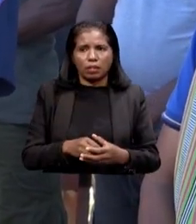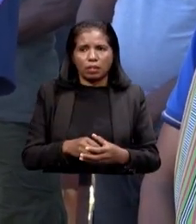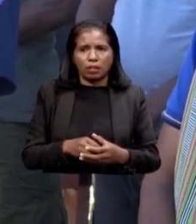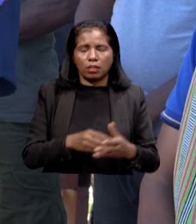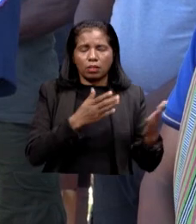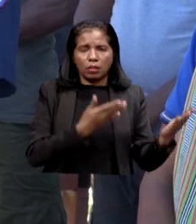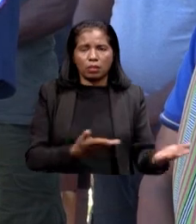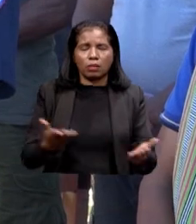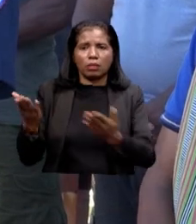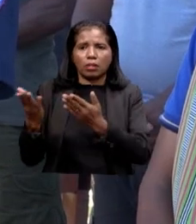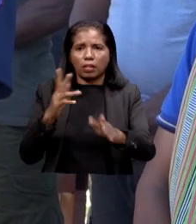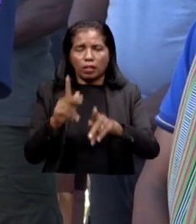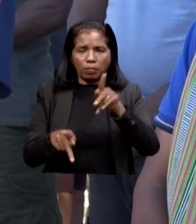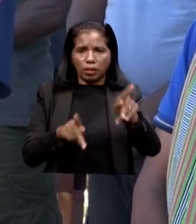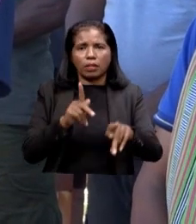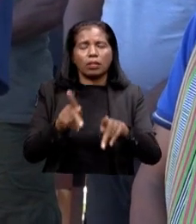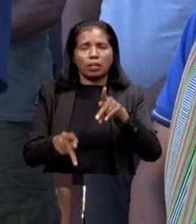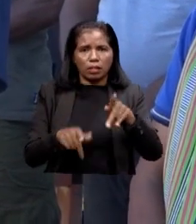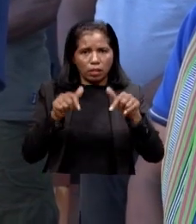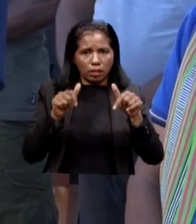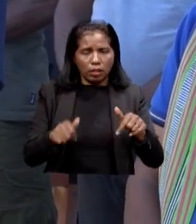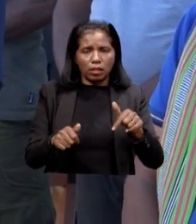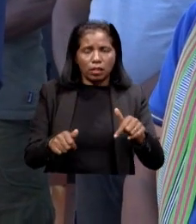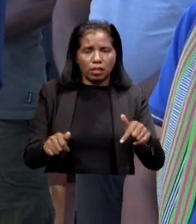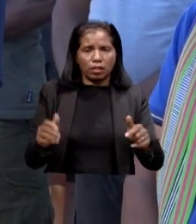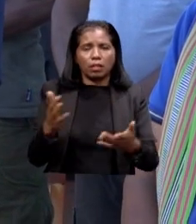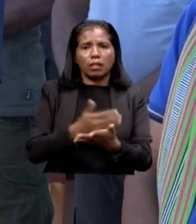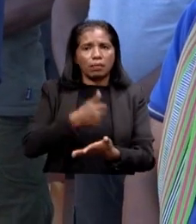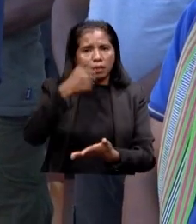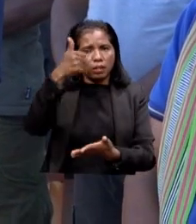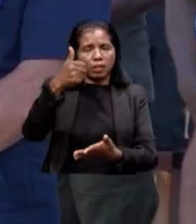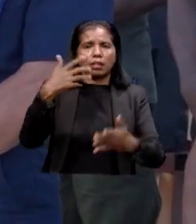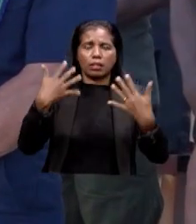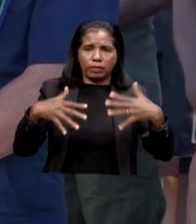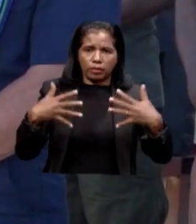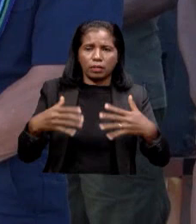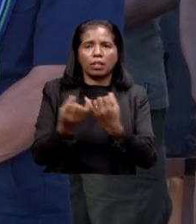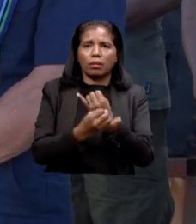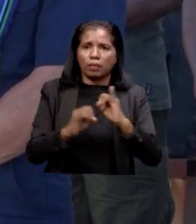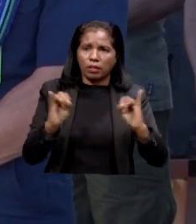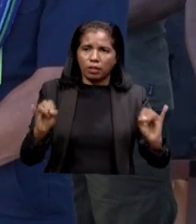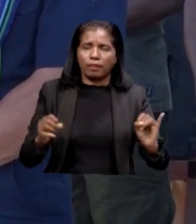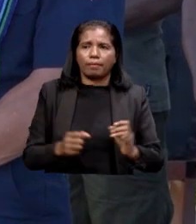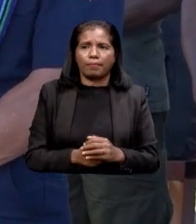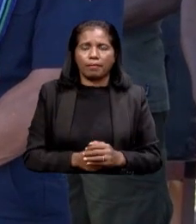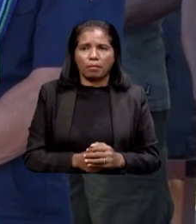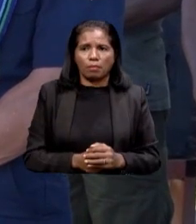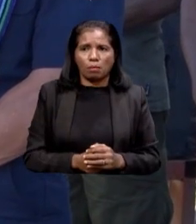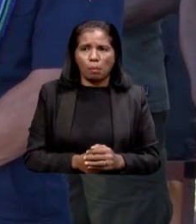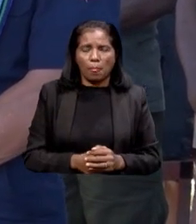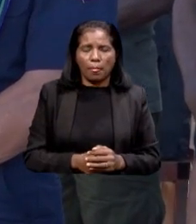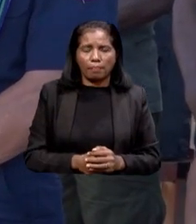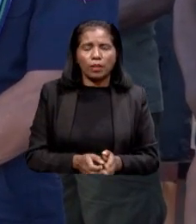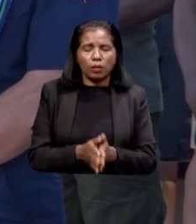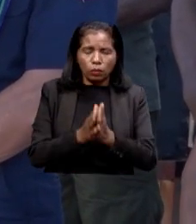Lori puvidne bahasa itu mana fulune. Ire iroi sire tau mata na